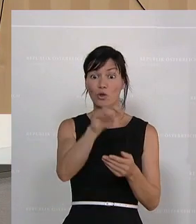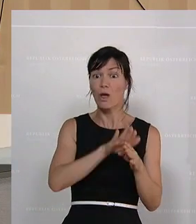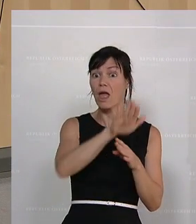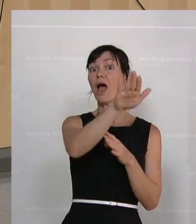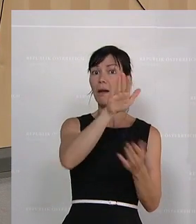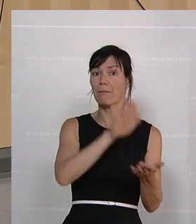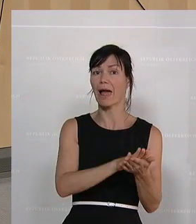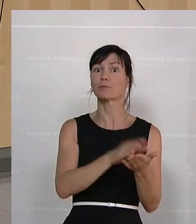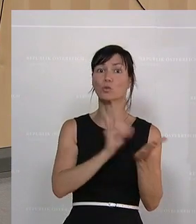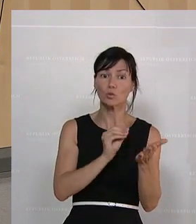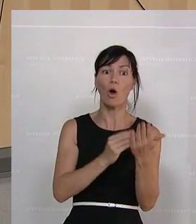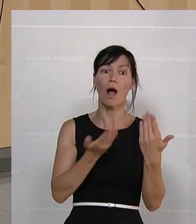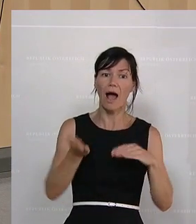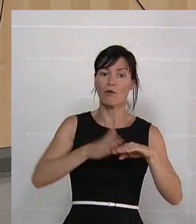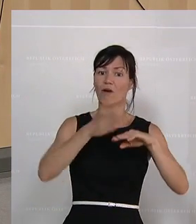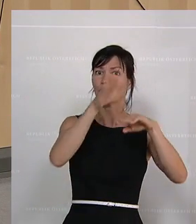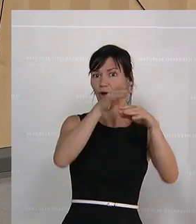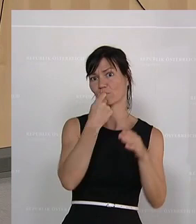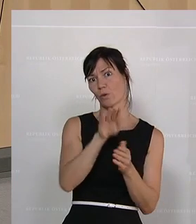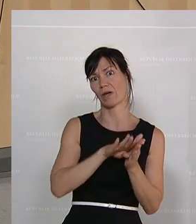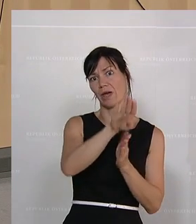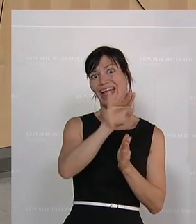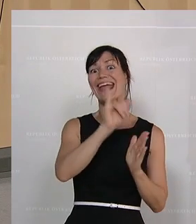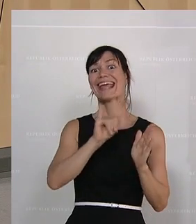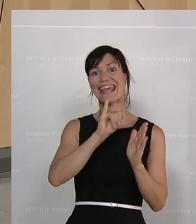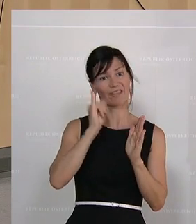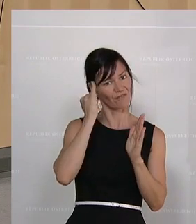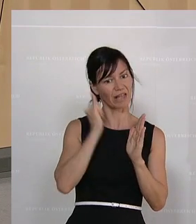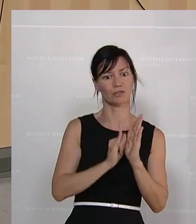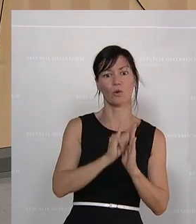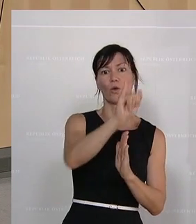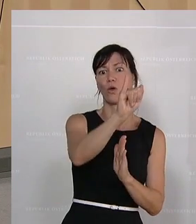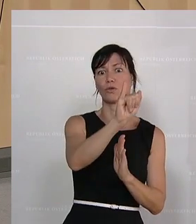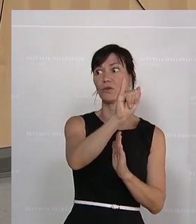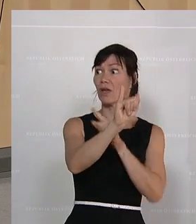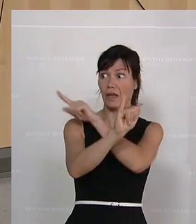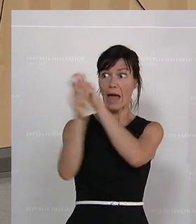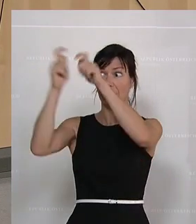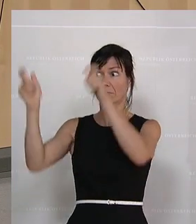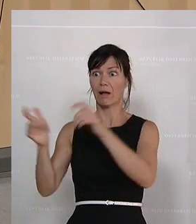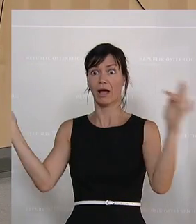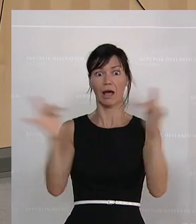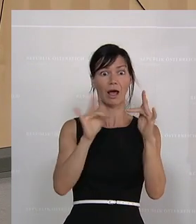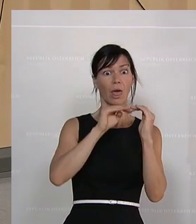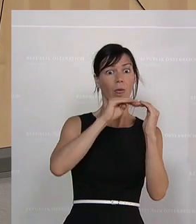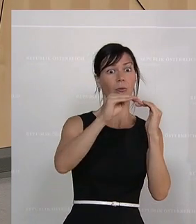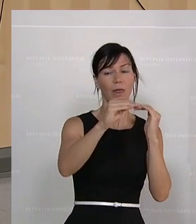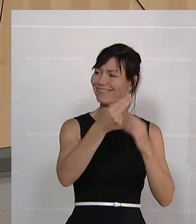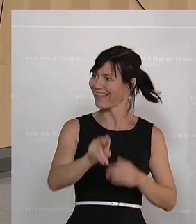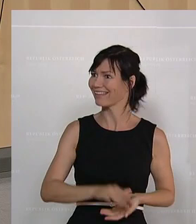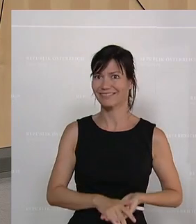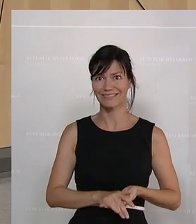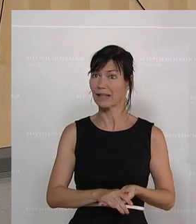wird teurer die inflation wird nicht sinken durch ihr paket und bis die einmalzahlungen